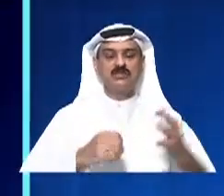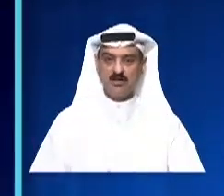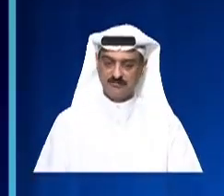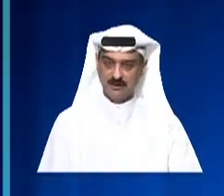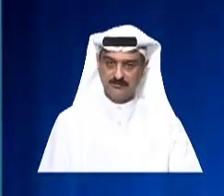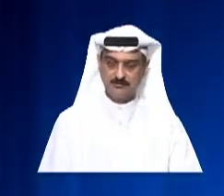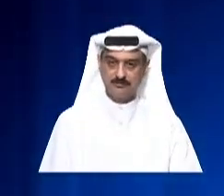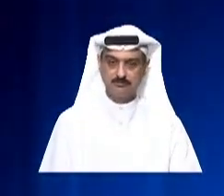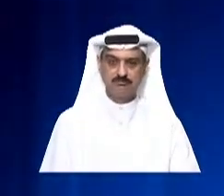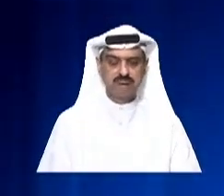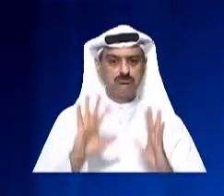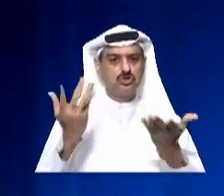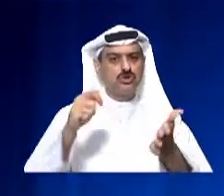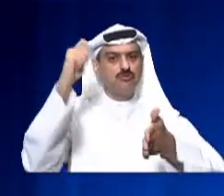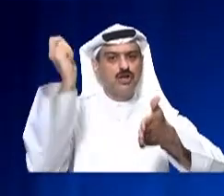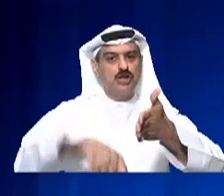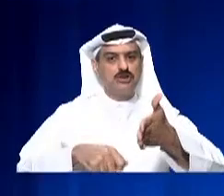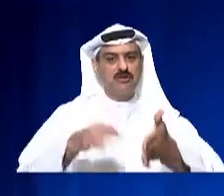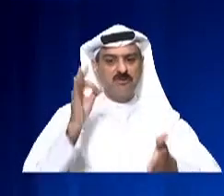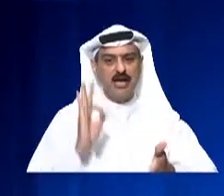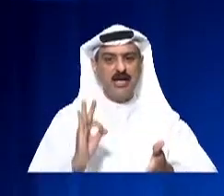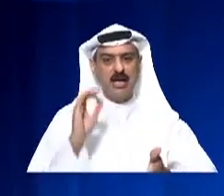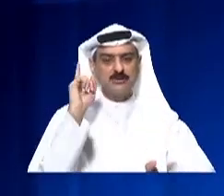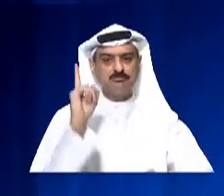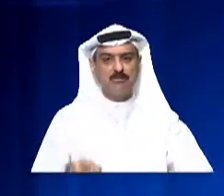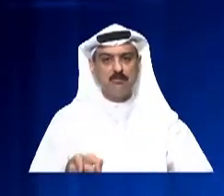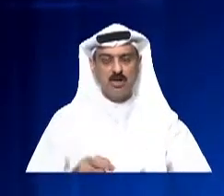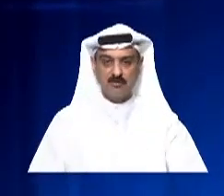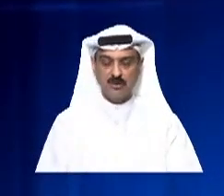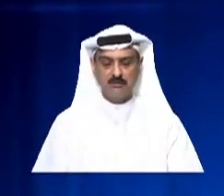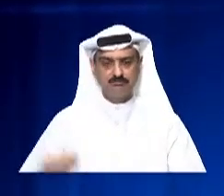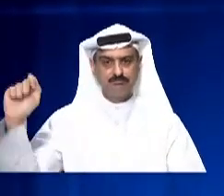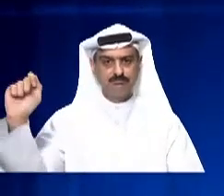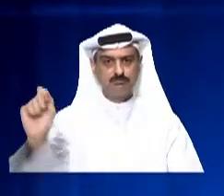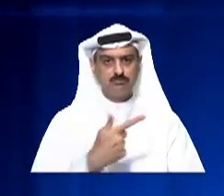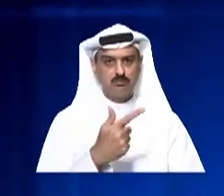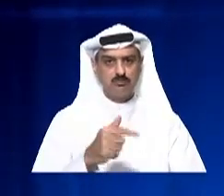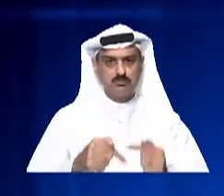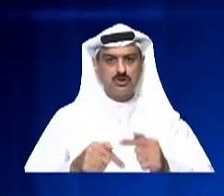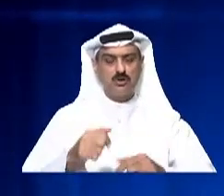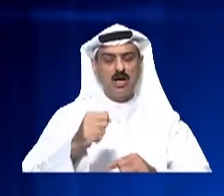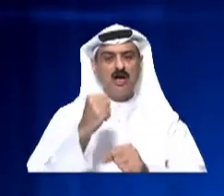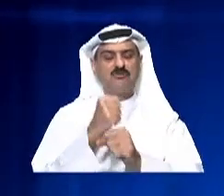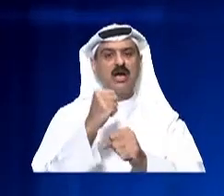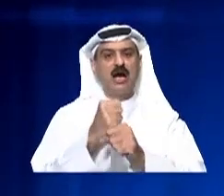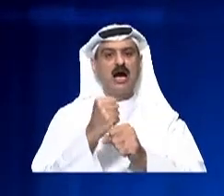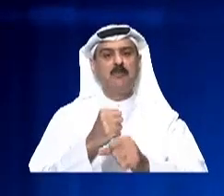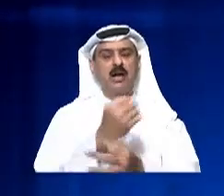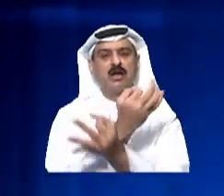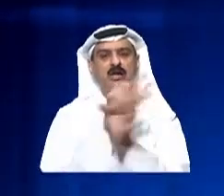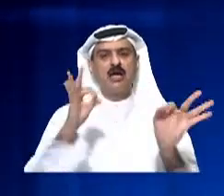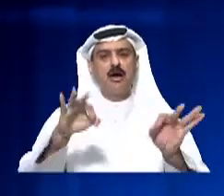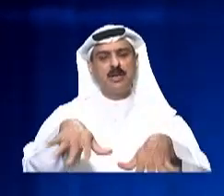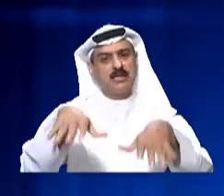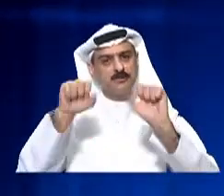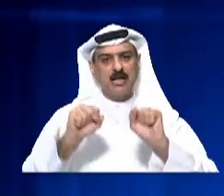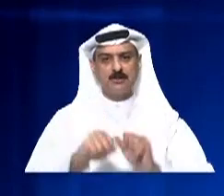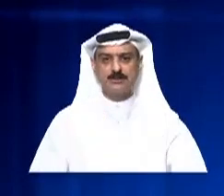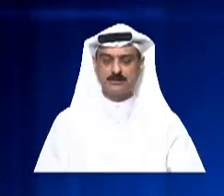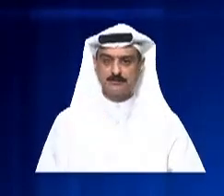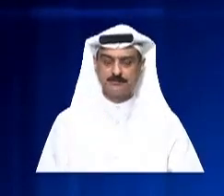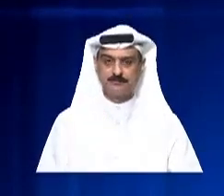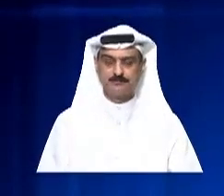خلاله الإجراءات الواجب اتخاذها لسرعة الانتهاء من معالجة كافة الأوضاع القائمة بالمنطقة.